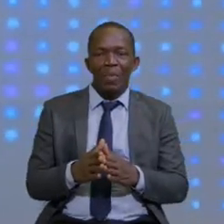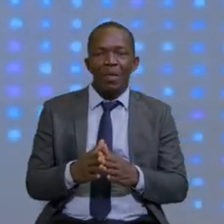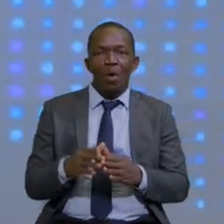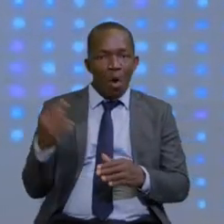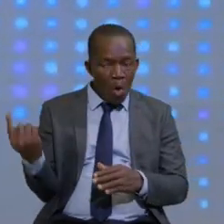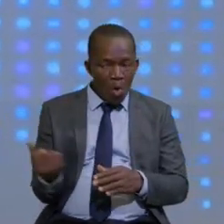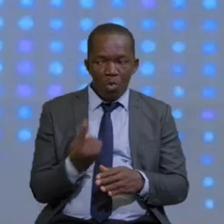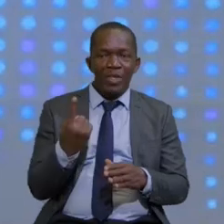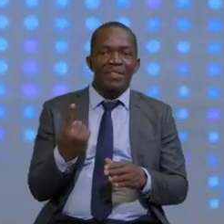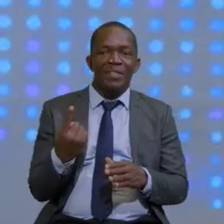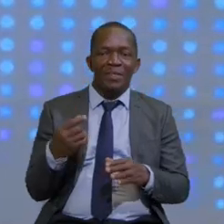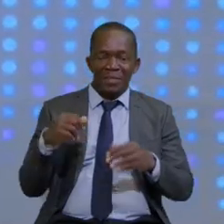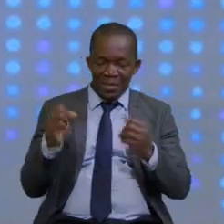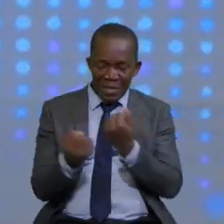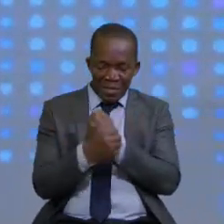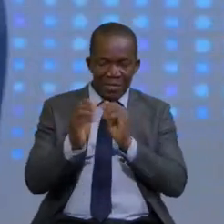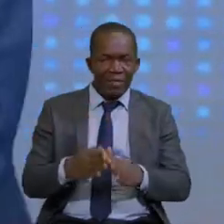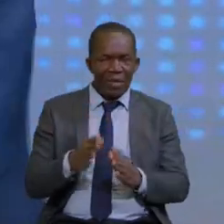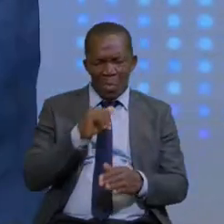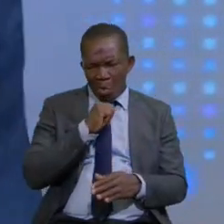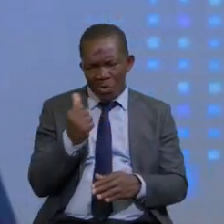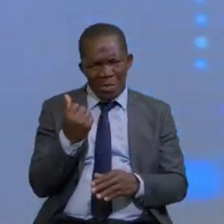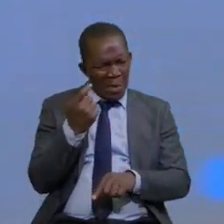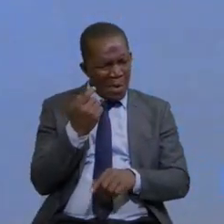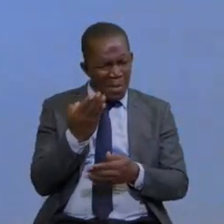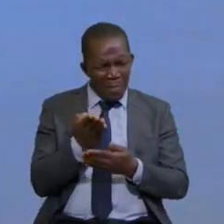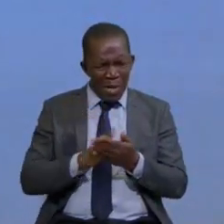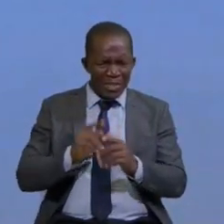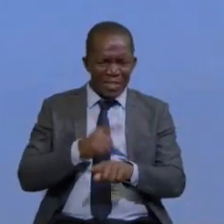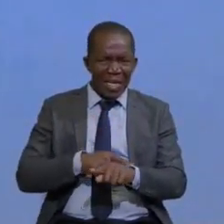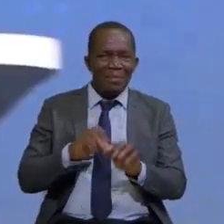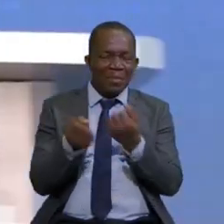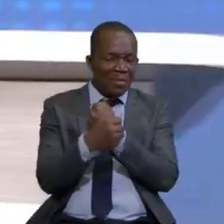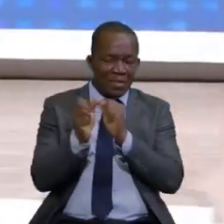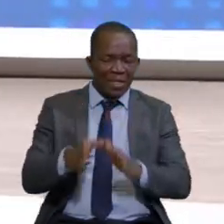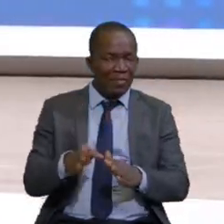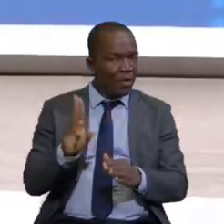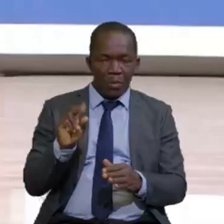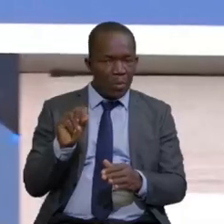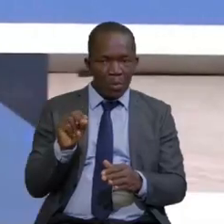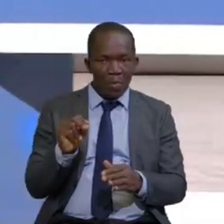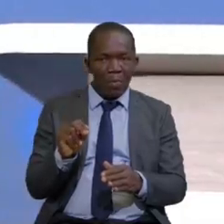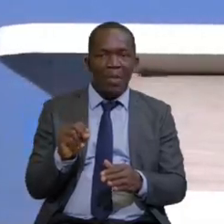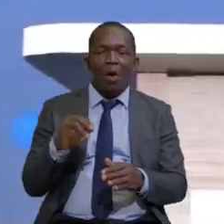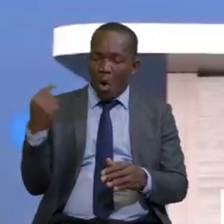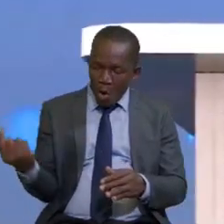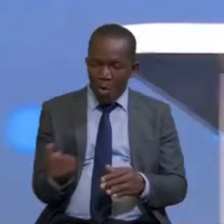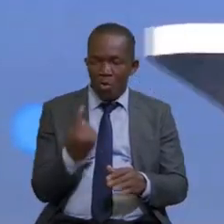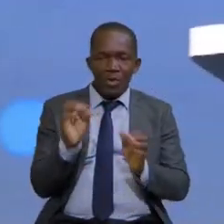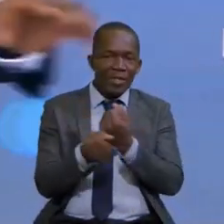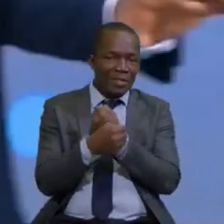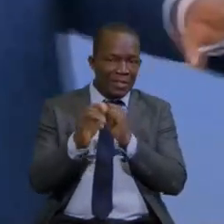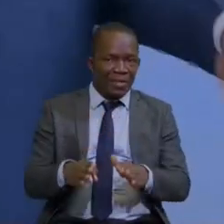sauveur toujours capable, pas seulement dans certains cas qu'il est capable, non, dans